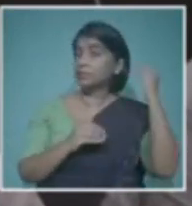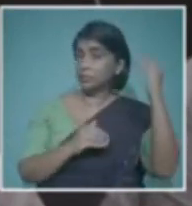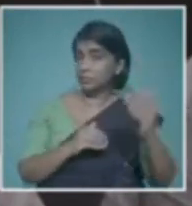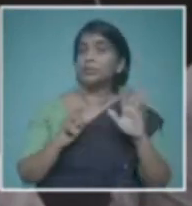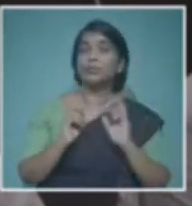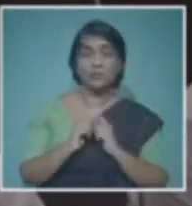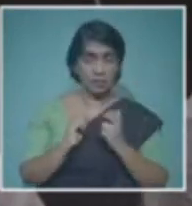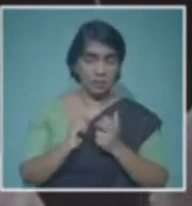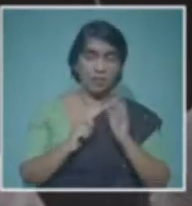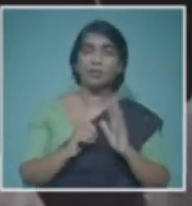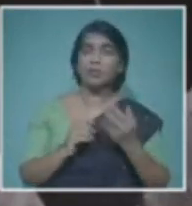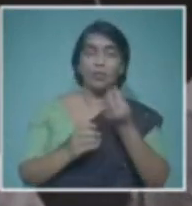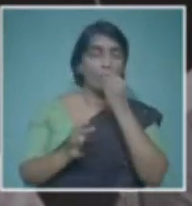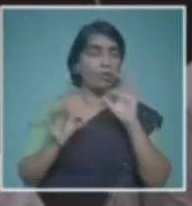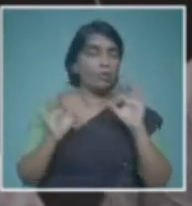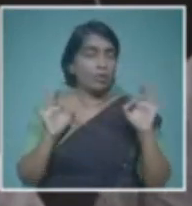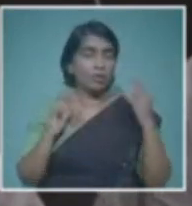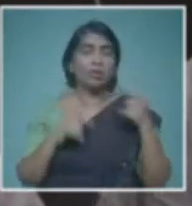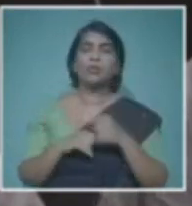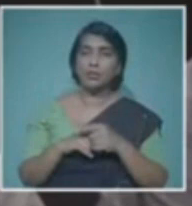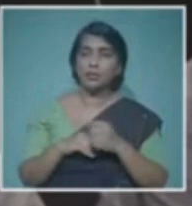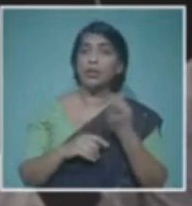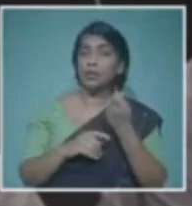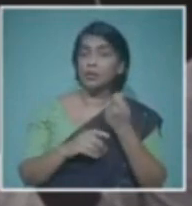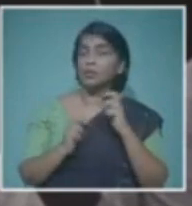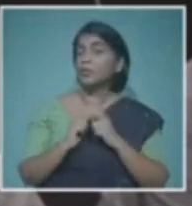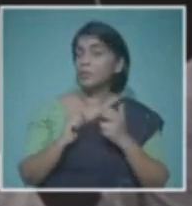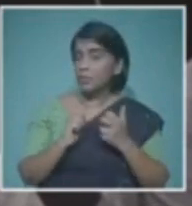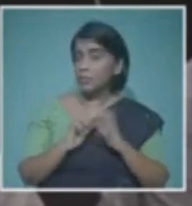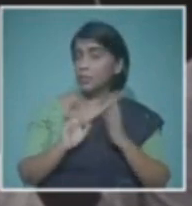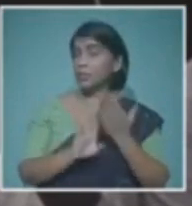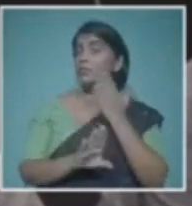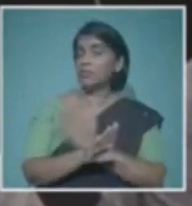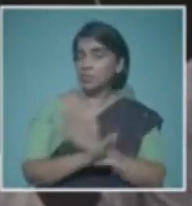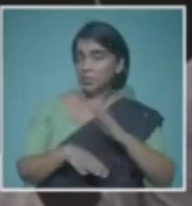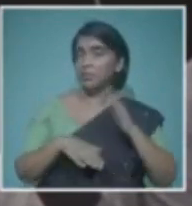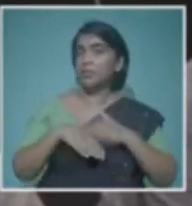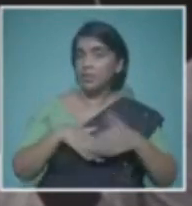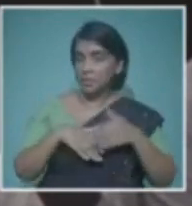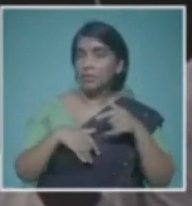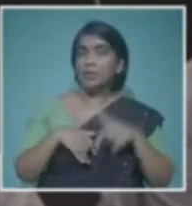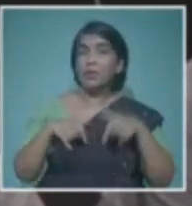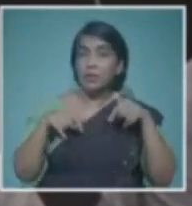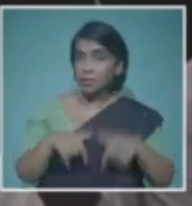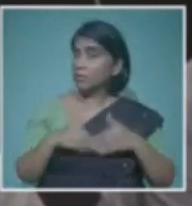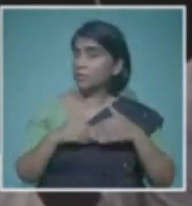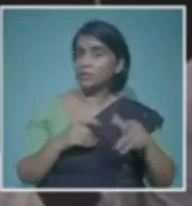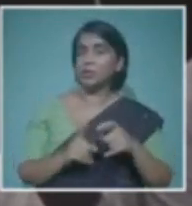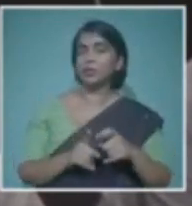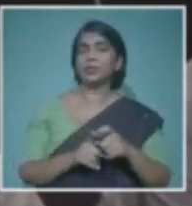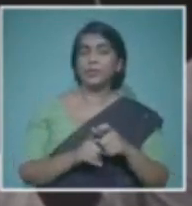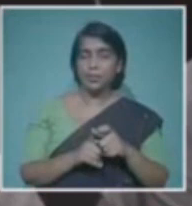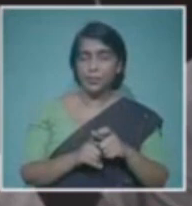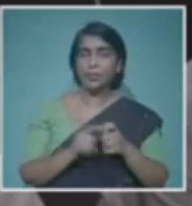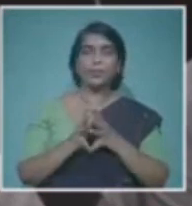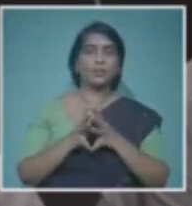අනාගතයට බලපාන ප්‍රශ්නයක් මන්දපෝෂණය කියන එක ආර්ථික අර්බුදයට කලිනුත් තිබ්බ ප්‍රශ්නය දැන් මේ වෙනකොට ඉතාමත්ම බරපතල